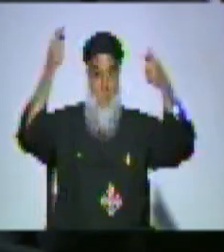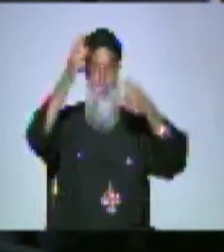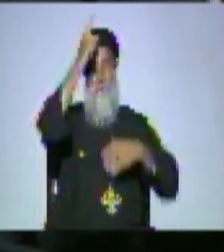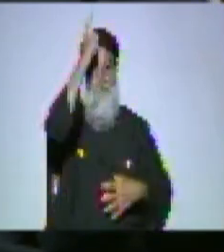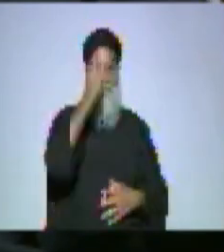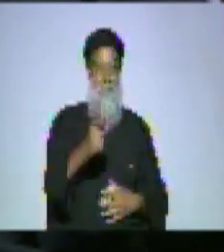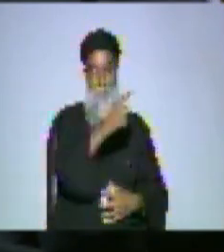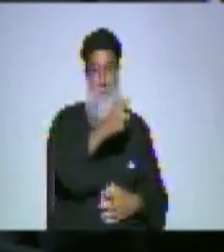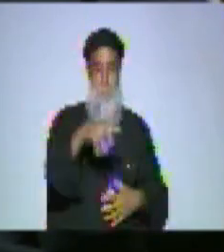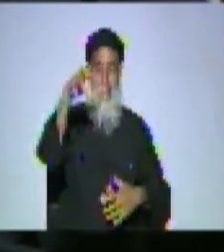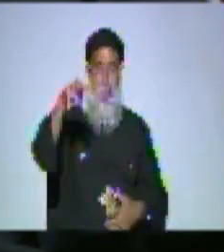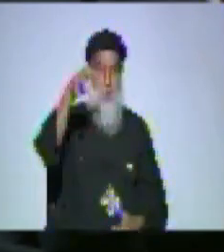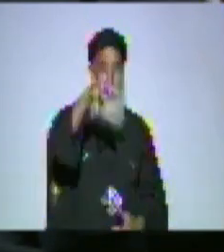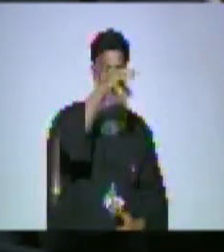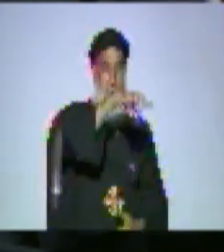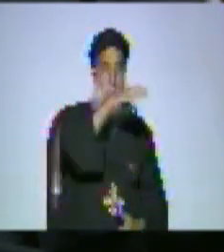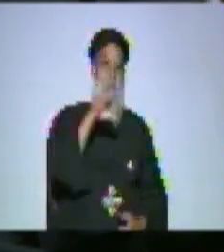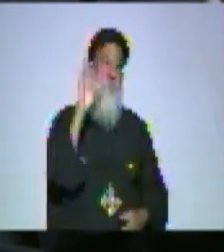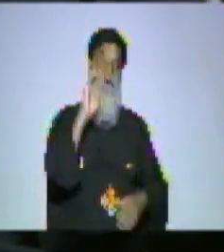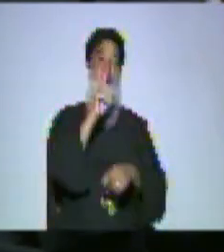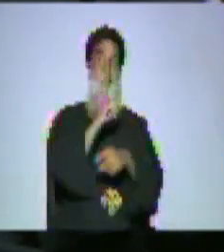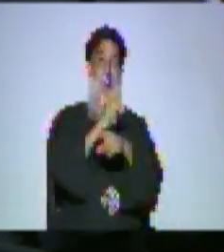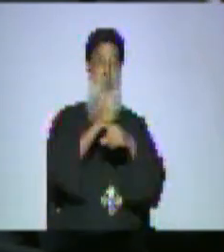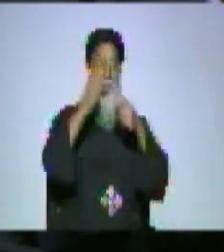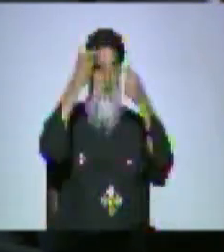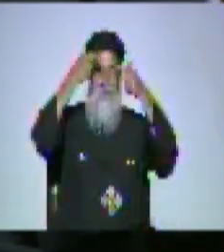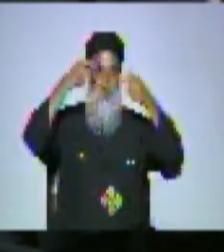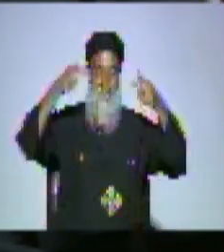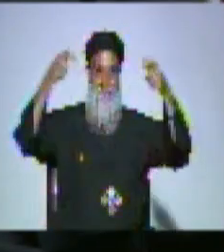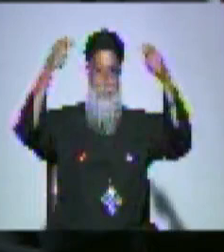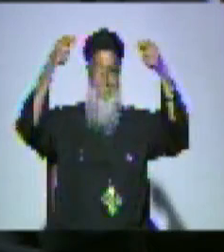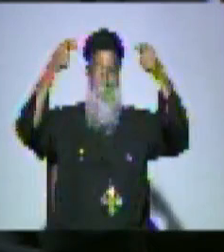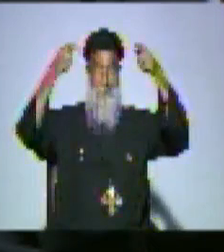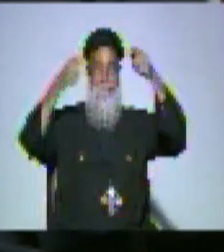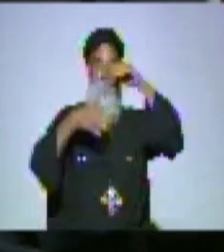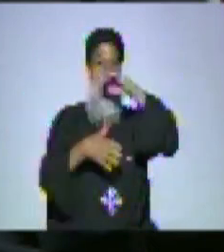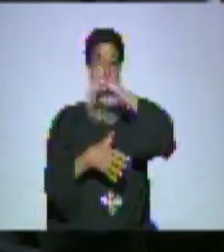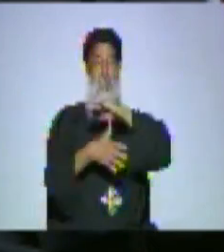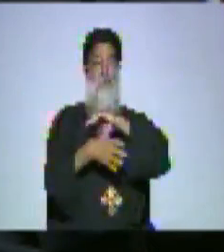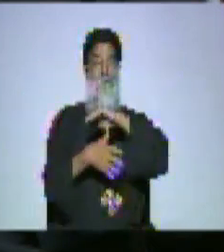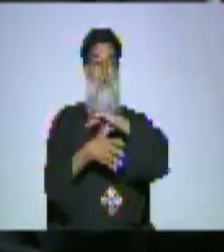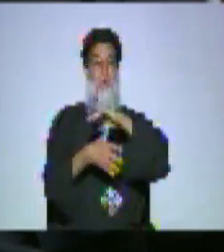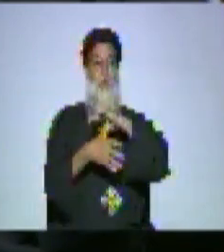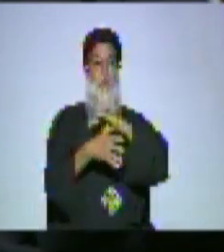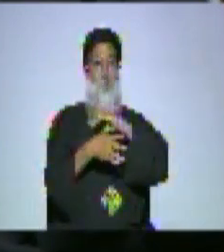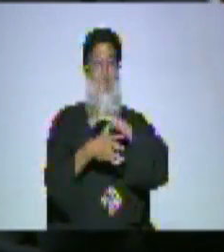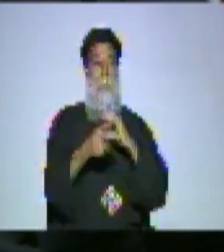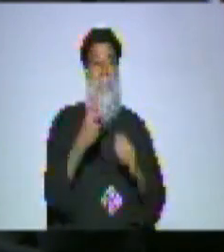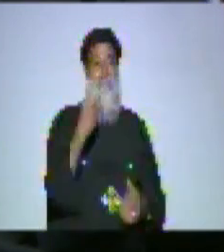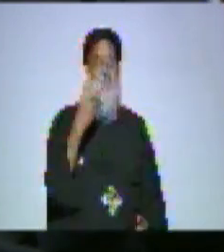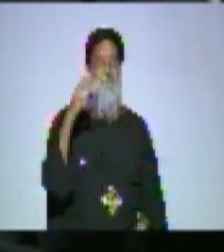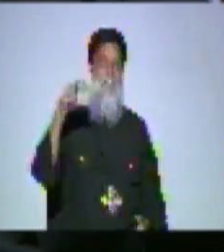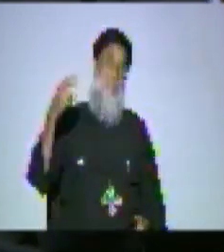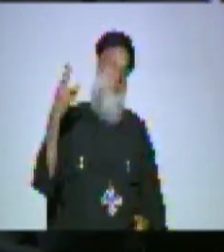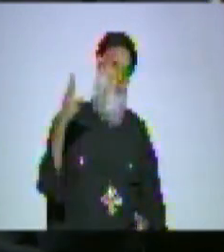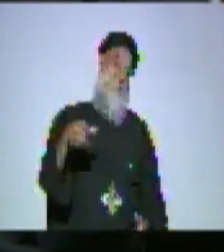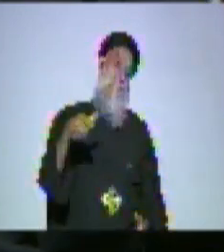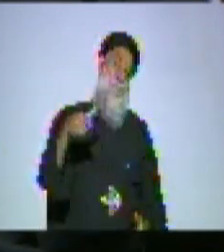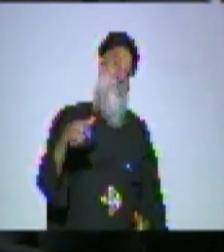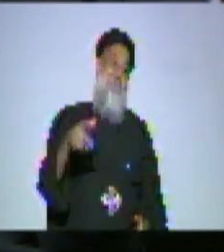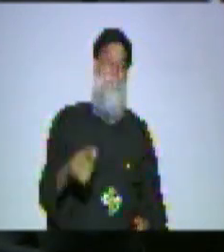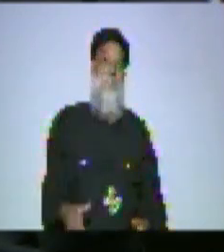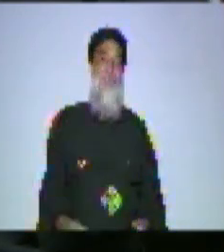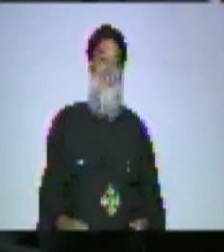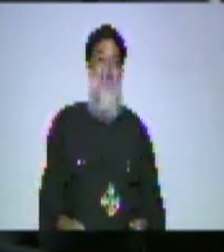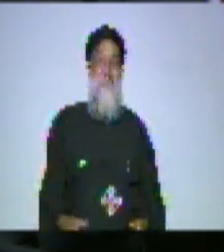والمعاهد الدينيه باسم الانبا شنوده في 30 سبتمبر 1962 ميلاديه كان